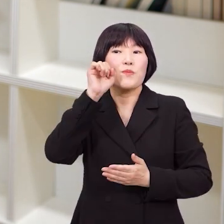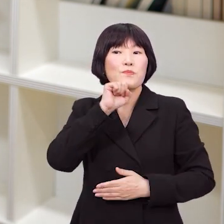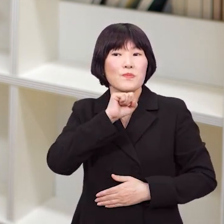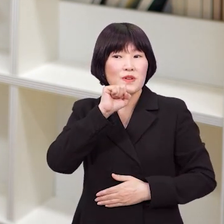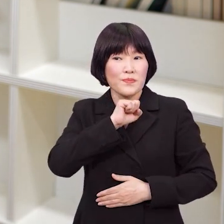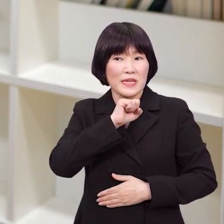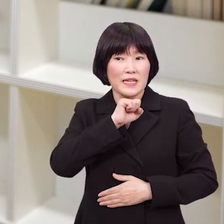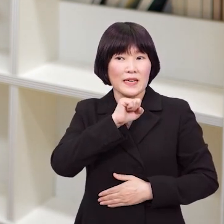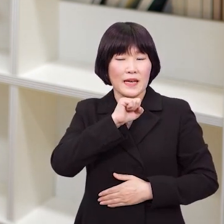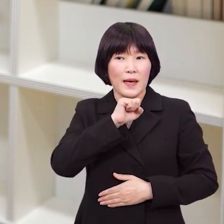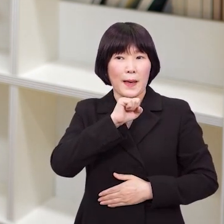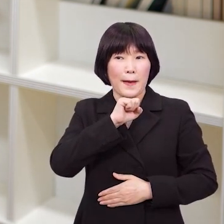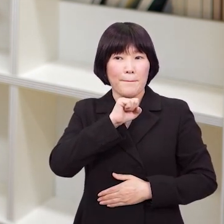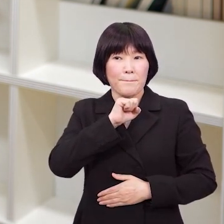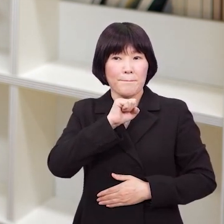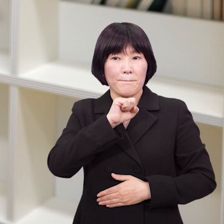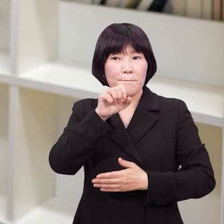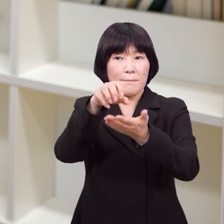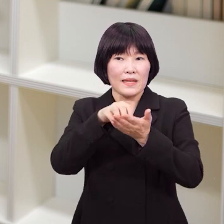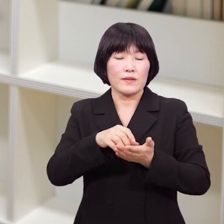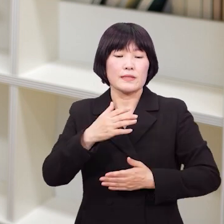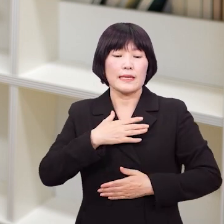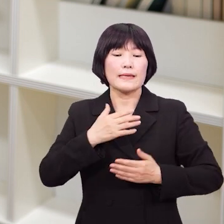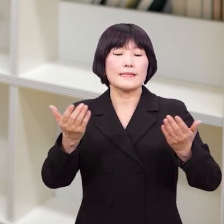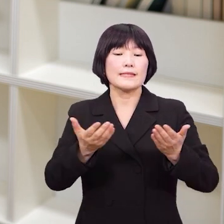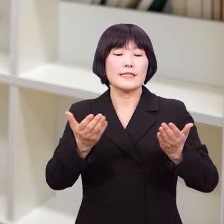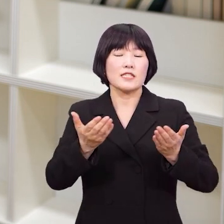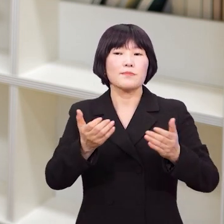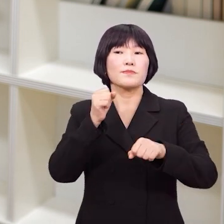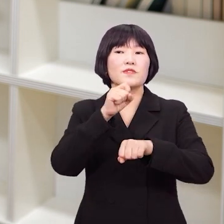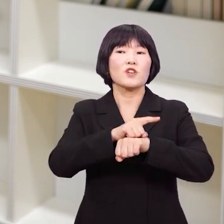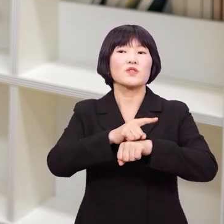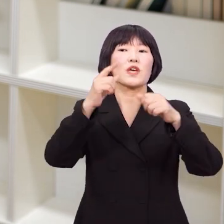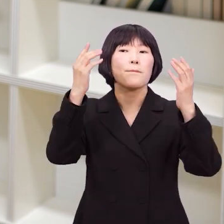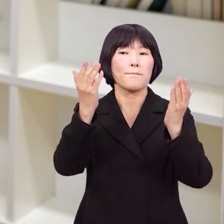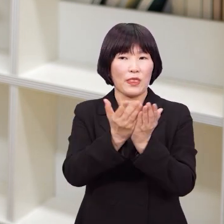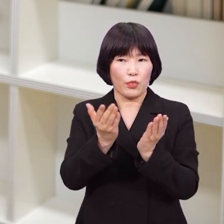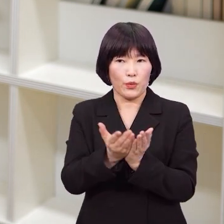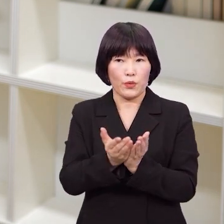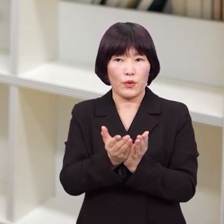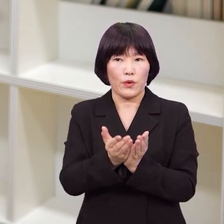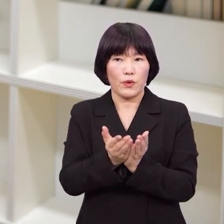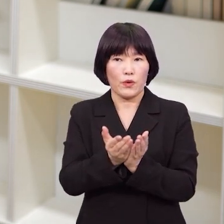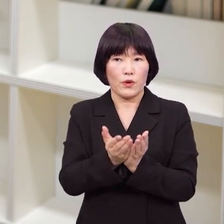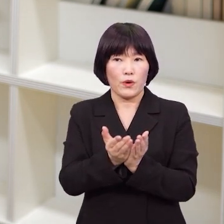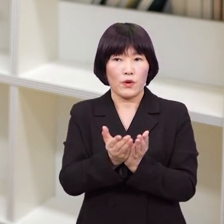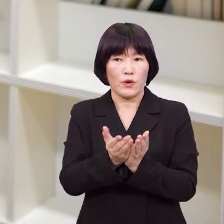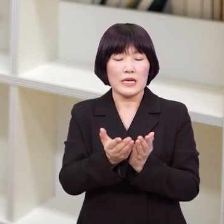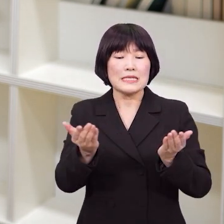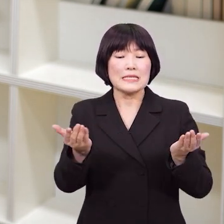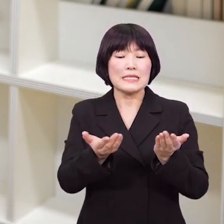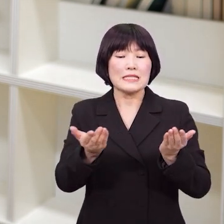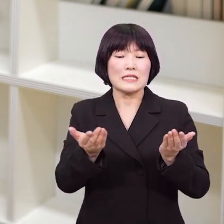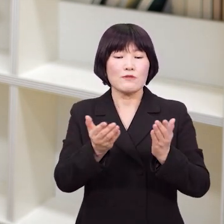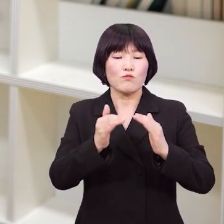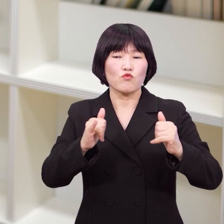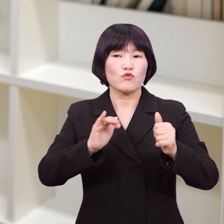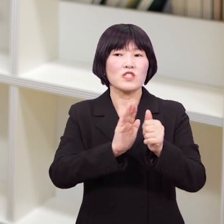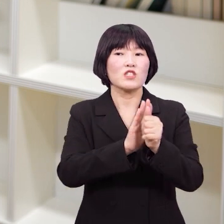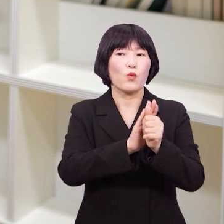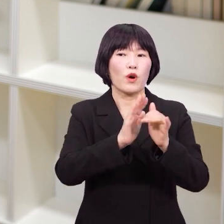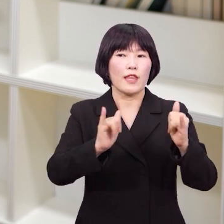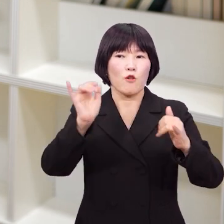반영하여 자신의 직업 적성에 맞도록 직무지도원의 훈련을